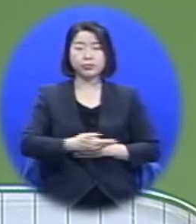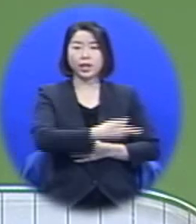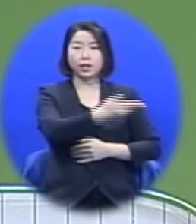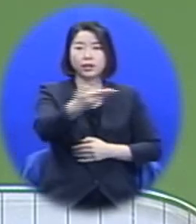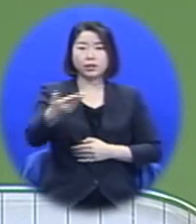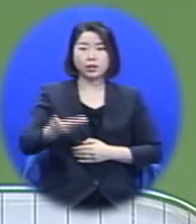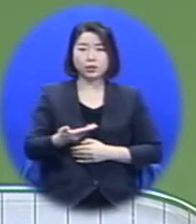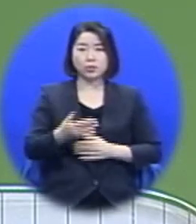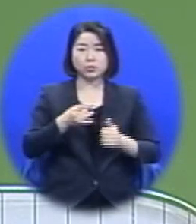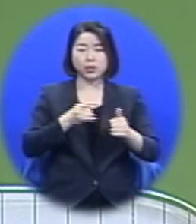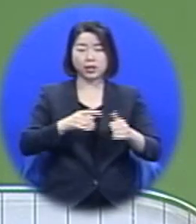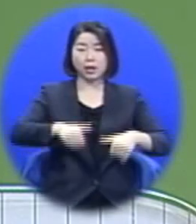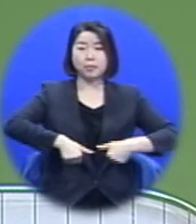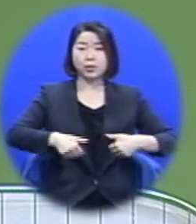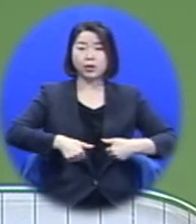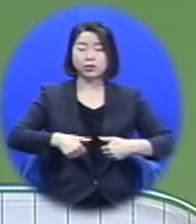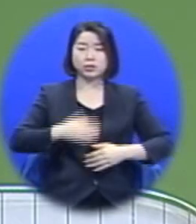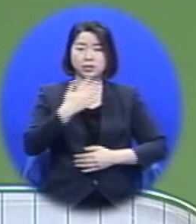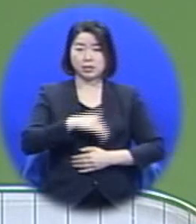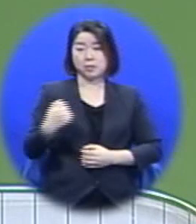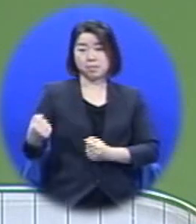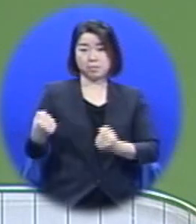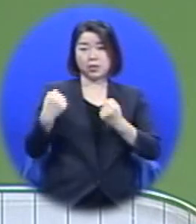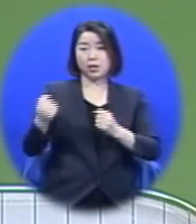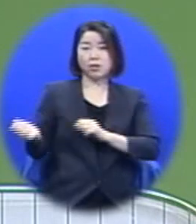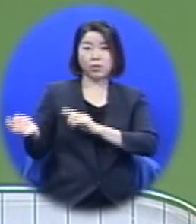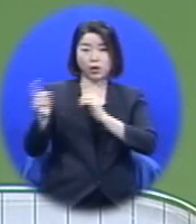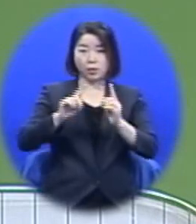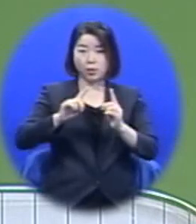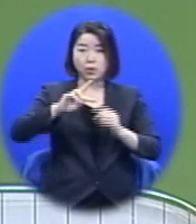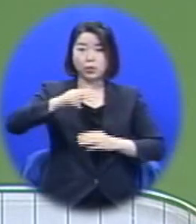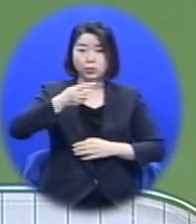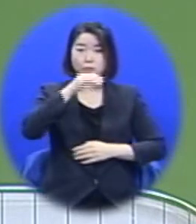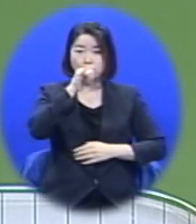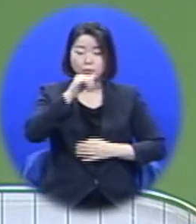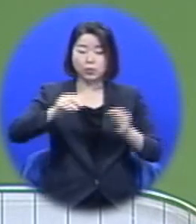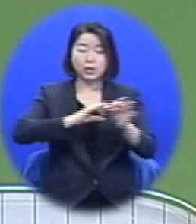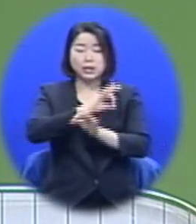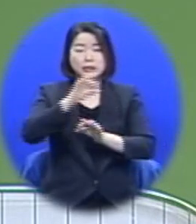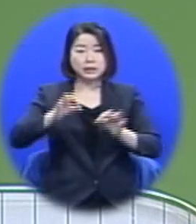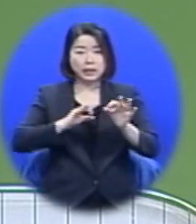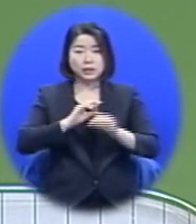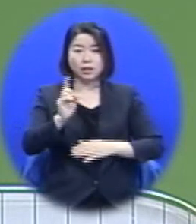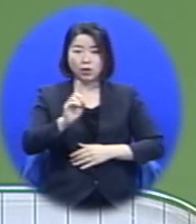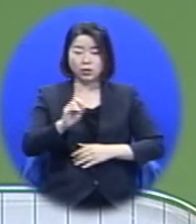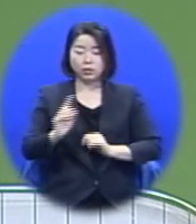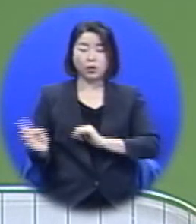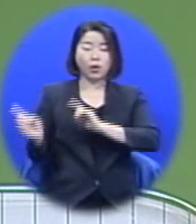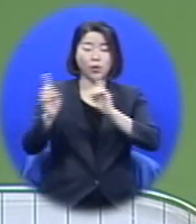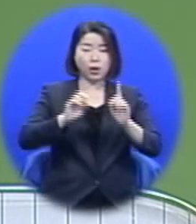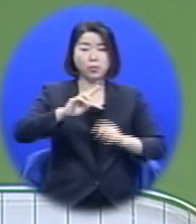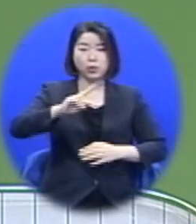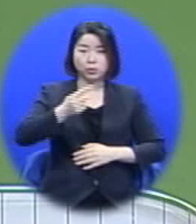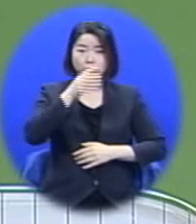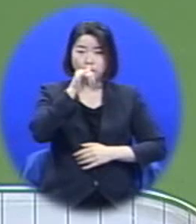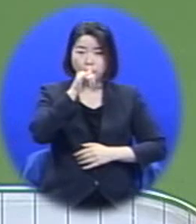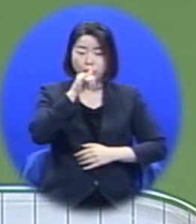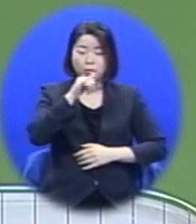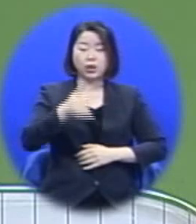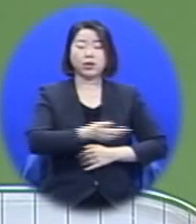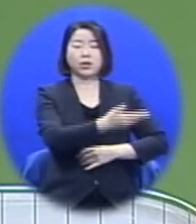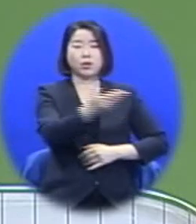여러분에게 필요한 것은 건강에 회복도 또는 재정적인 어 어 회복도 또는